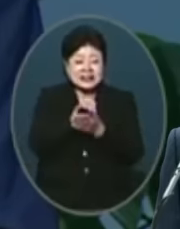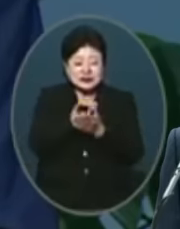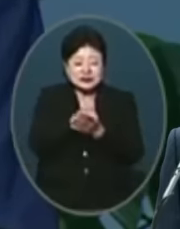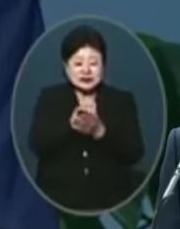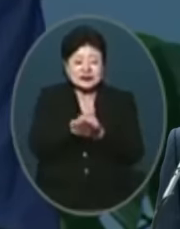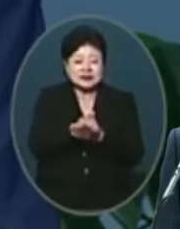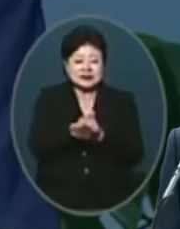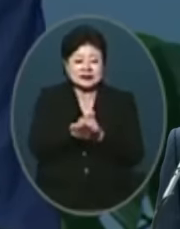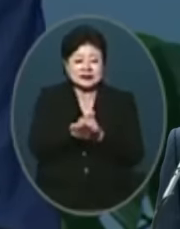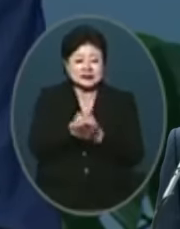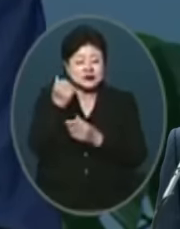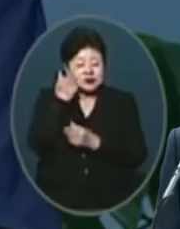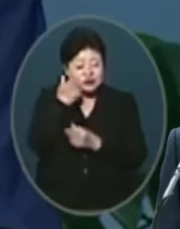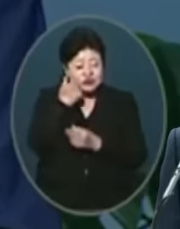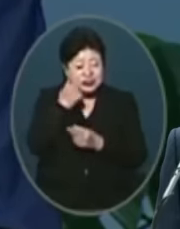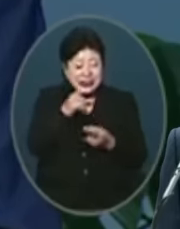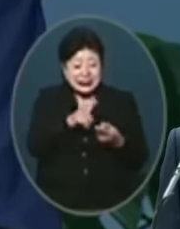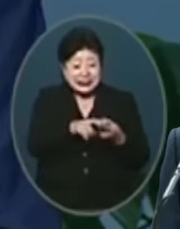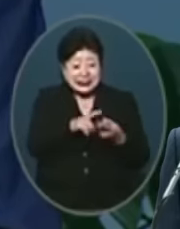어떠한 친구들인가를